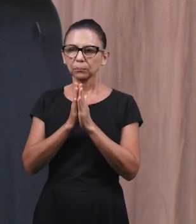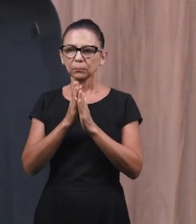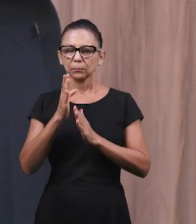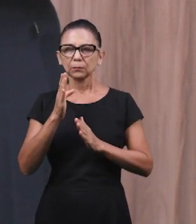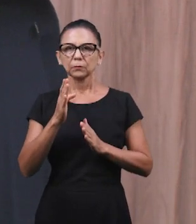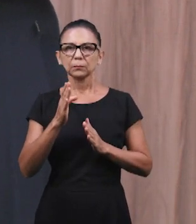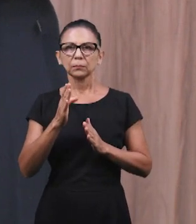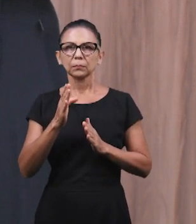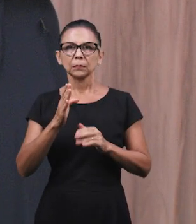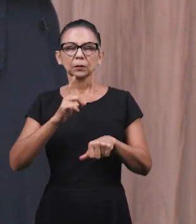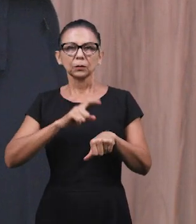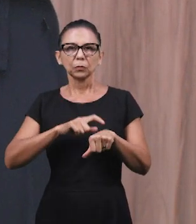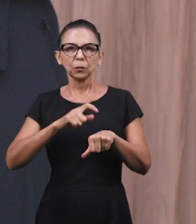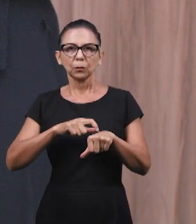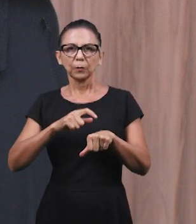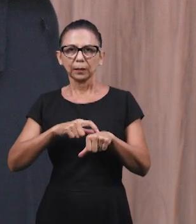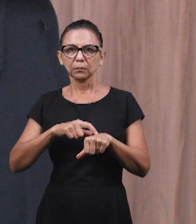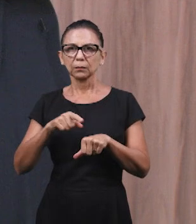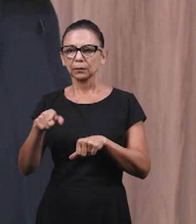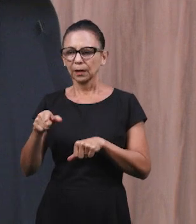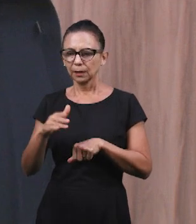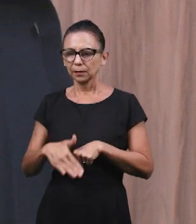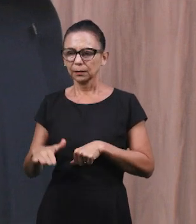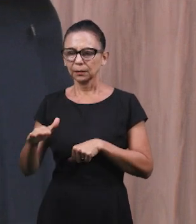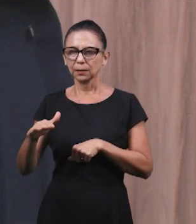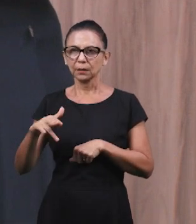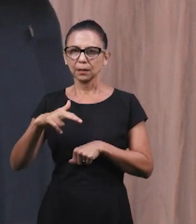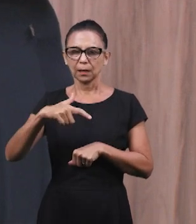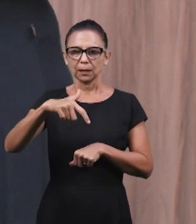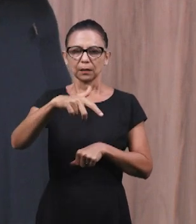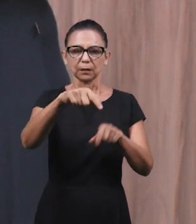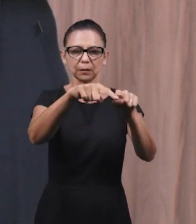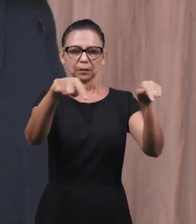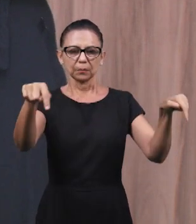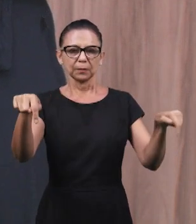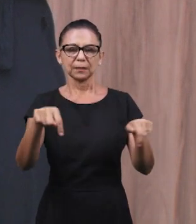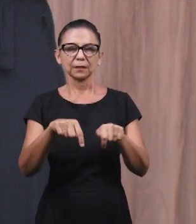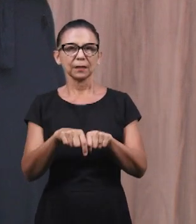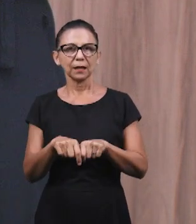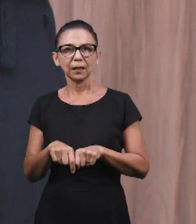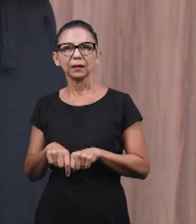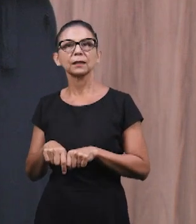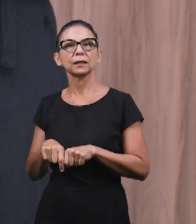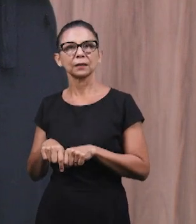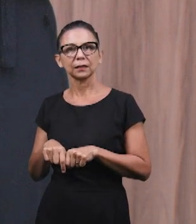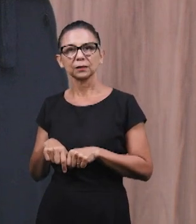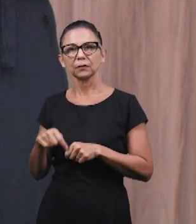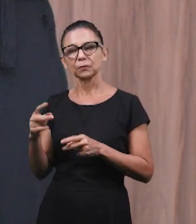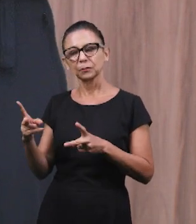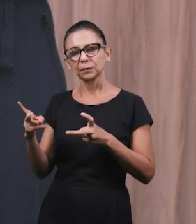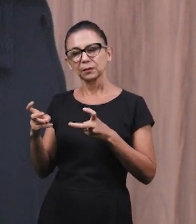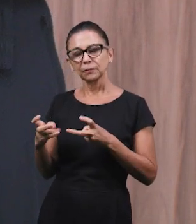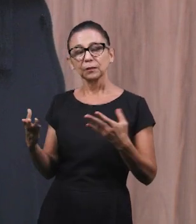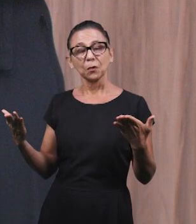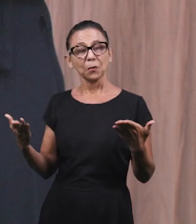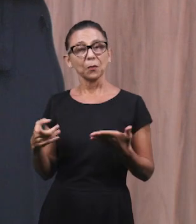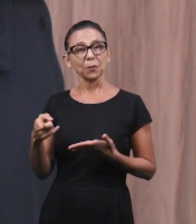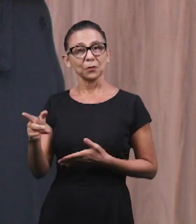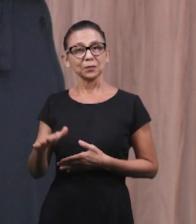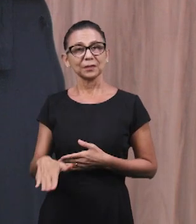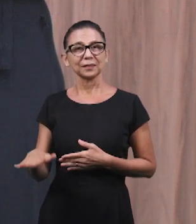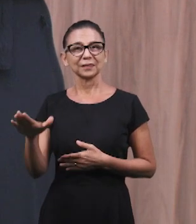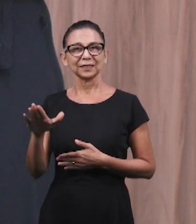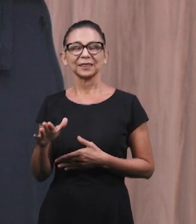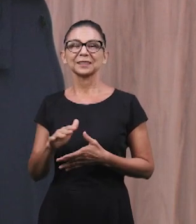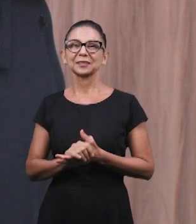salle annexe, donc cela a été utilisé pour cet enfant. Aujourd'hui, cet enfant arrive à parler, elle arrive à s'exprimer